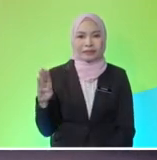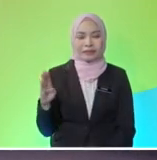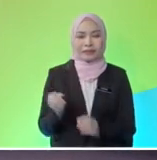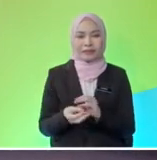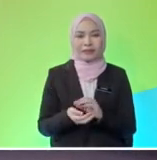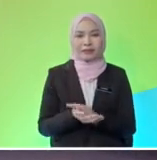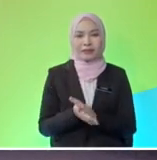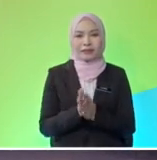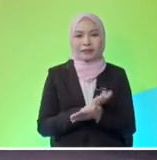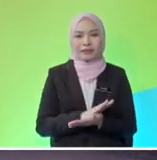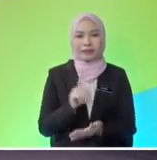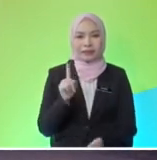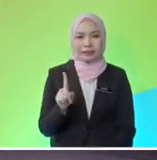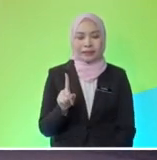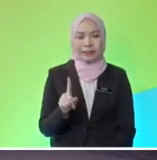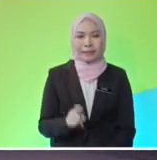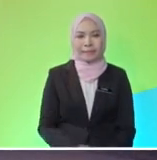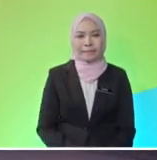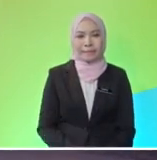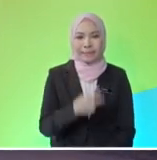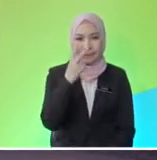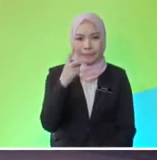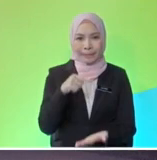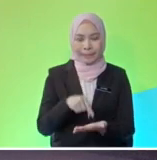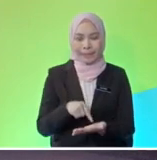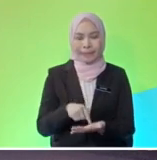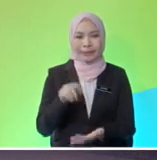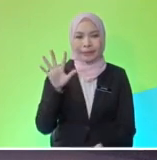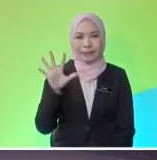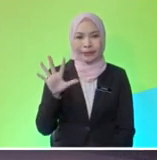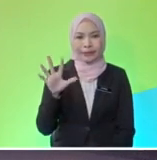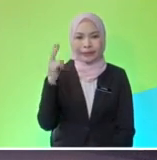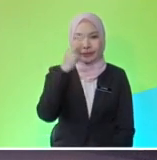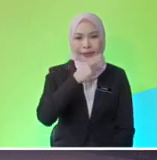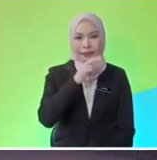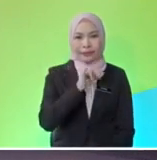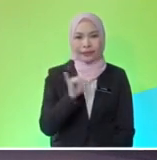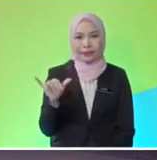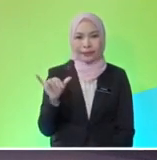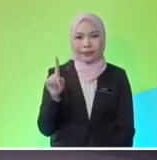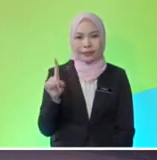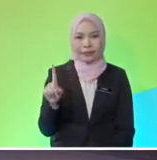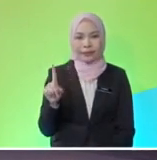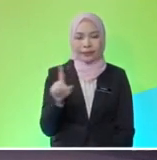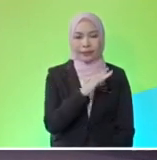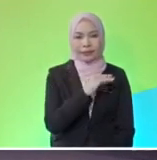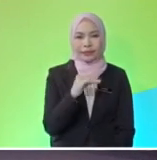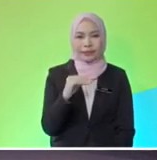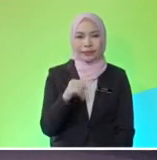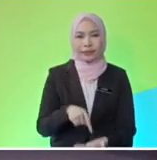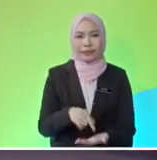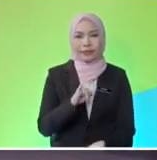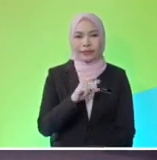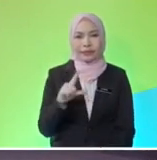14. Kemudian tengok yang ni. 5 kan? Depan dia 1, dia adalah 15. Senang